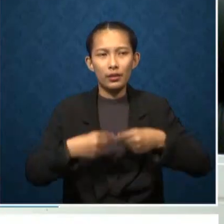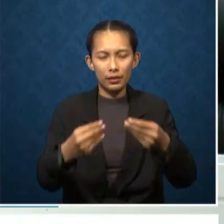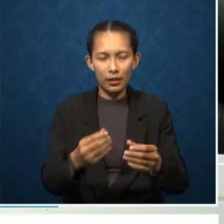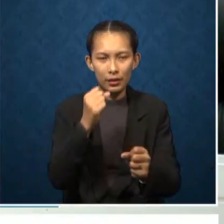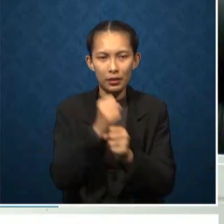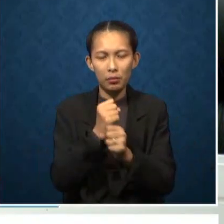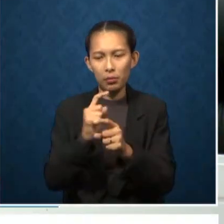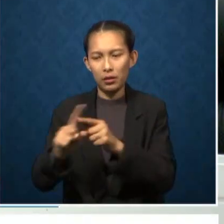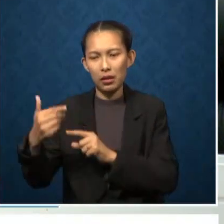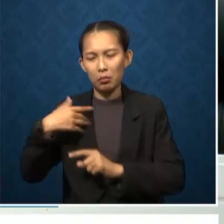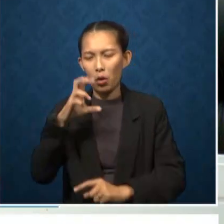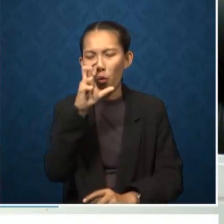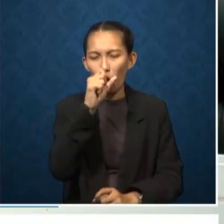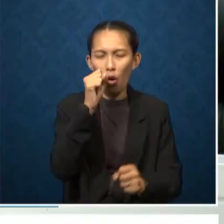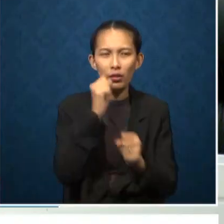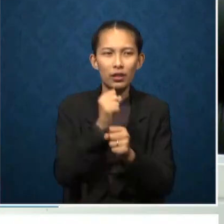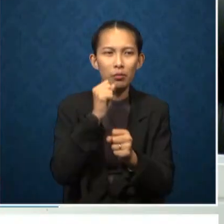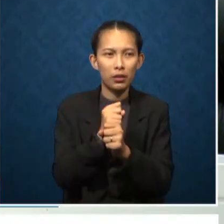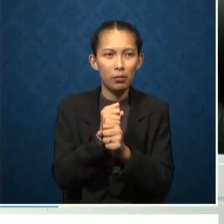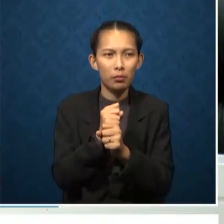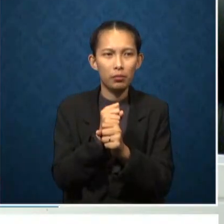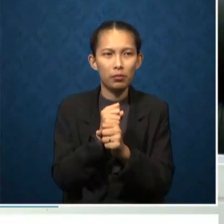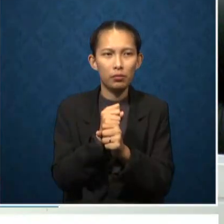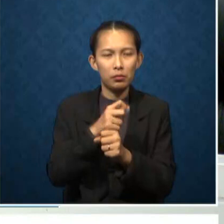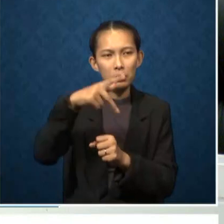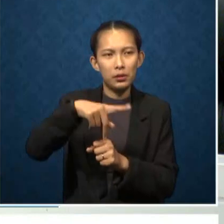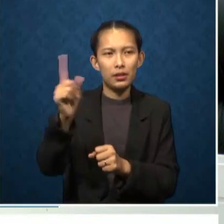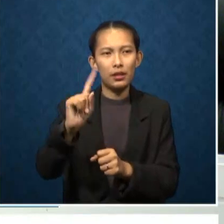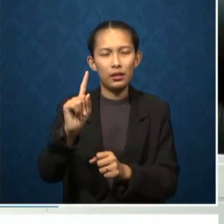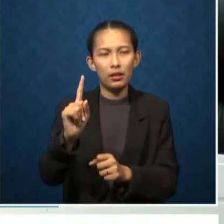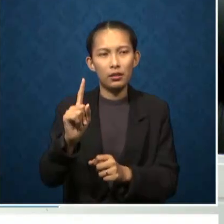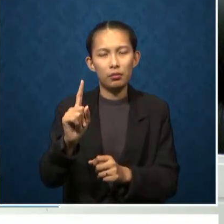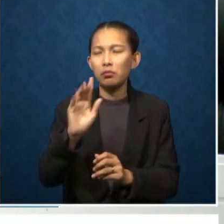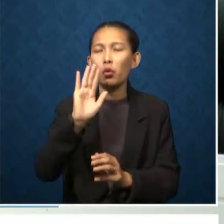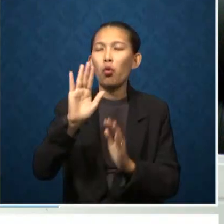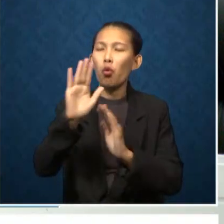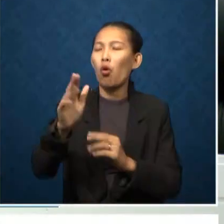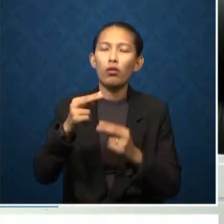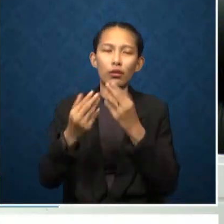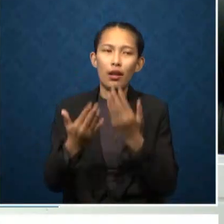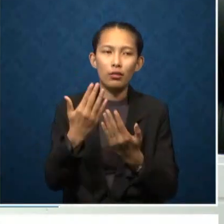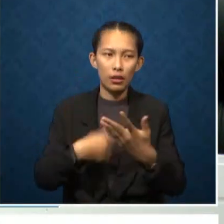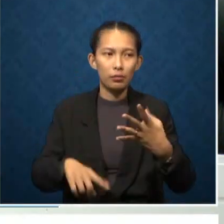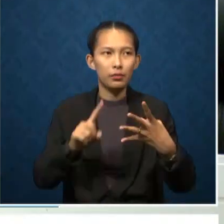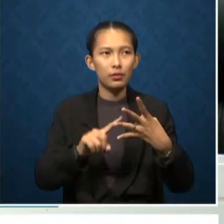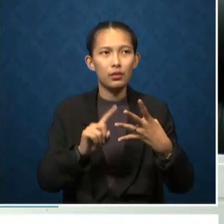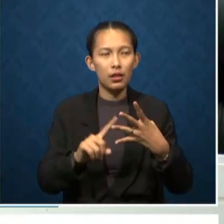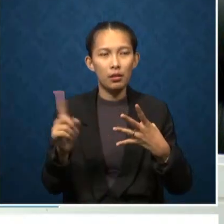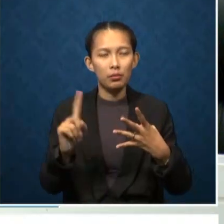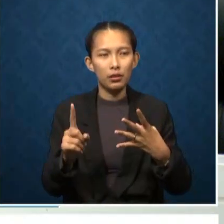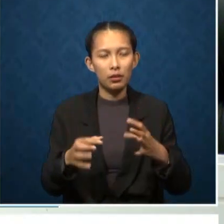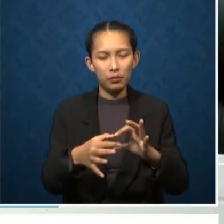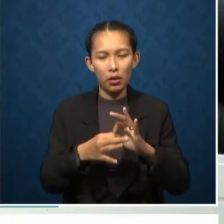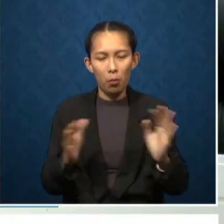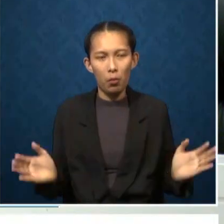ภาครัฐสามารถทดลองการทำงานได้ในรูปแบบพิเศษที่เรียกว่าจะเป็นแซนด์บ็อกซ์ก็ดีนะคะ ประเด็นที่3เป็นเรื่องการขับเ